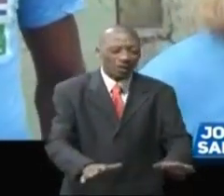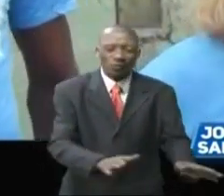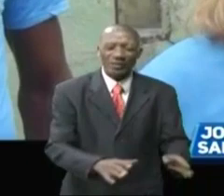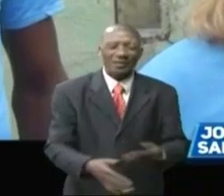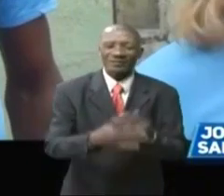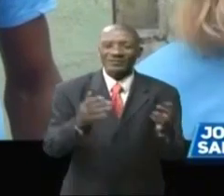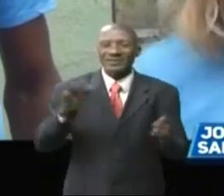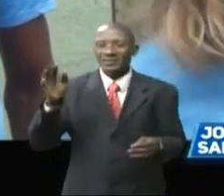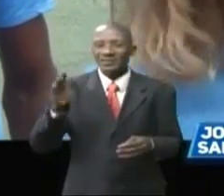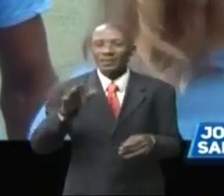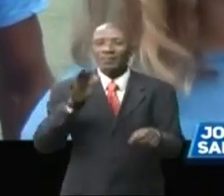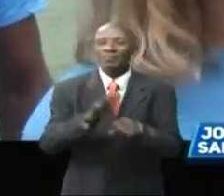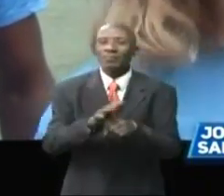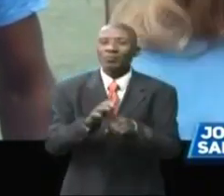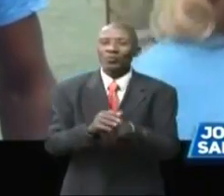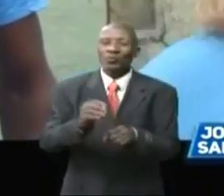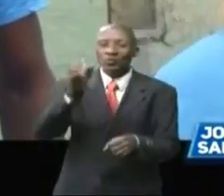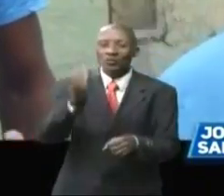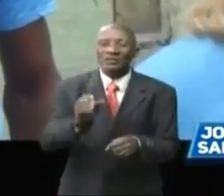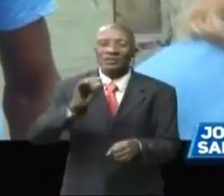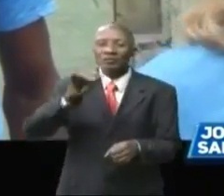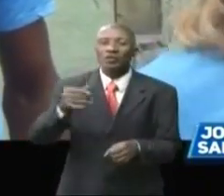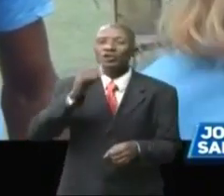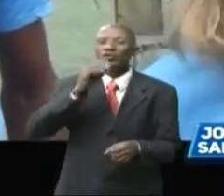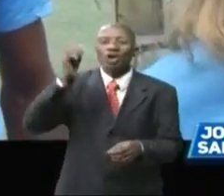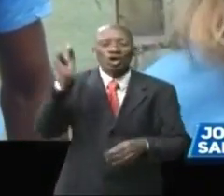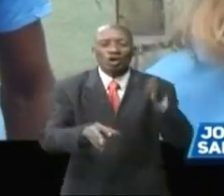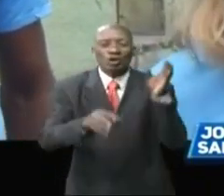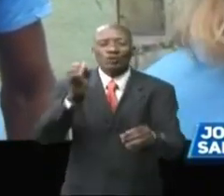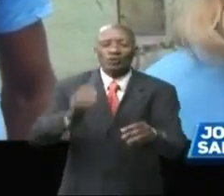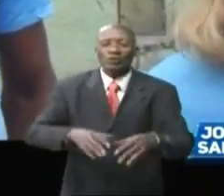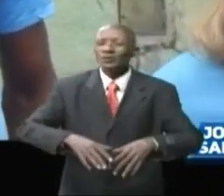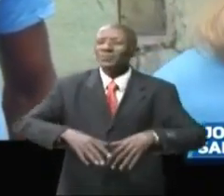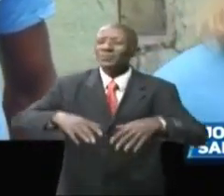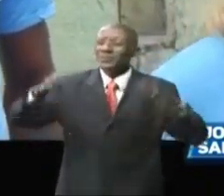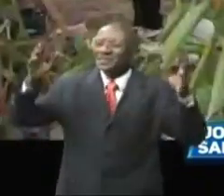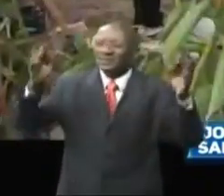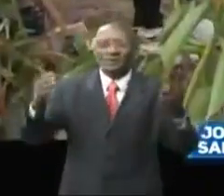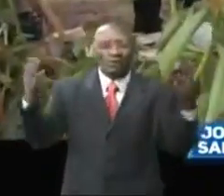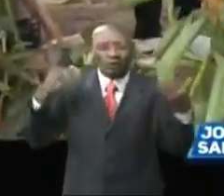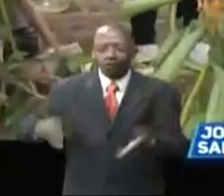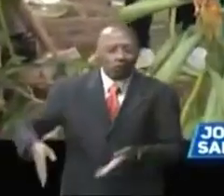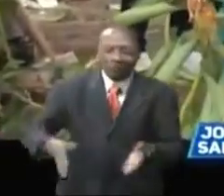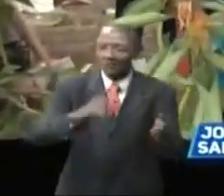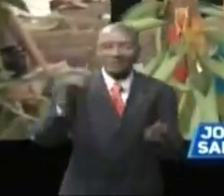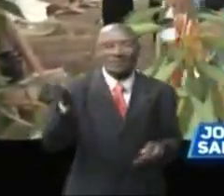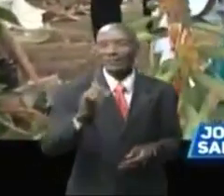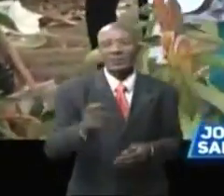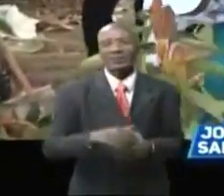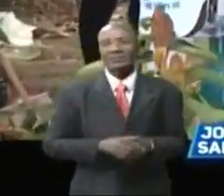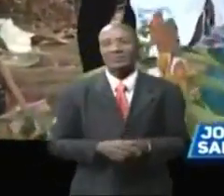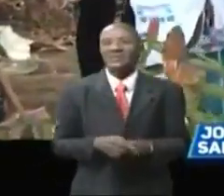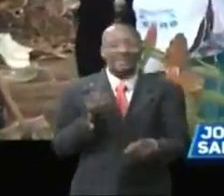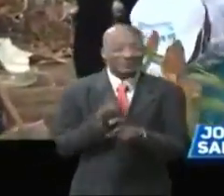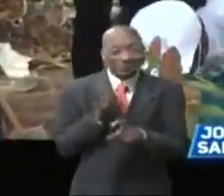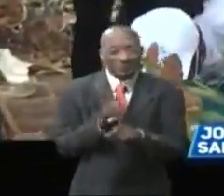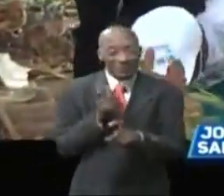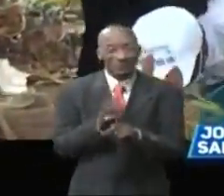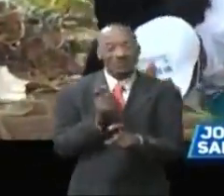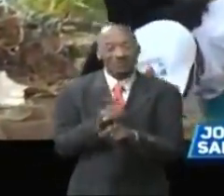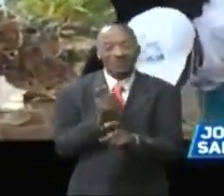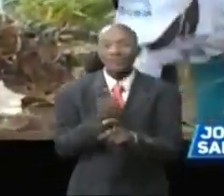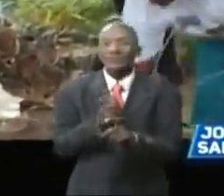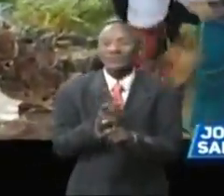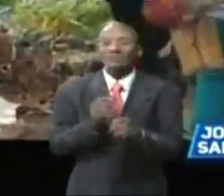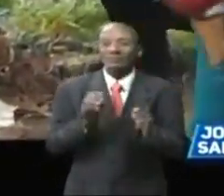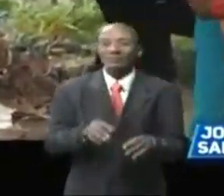un danger, pas seulement pour la santé, mais pour la nature, pour l'environnement. Le même exercice d'achat des bouteilles s'est poursuivi